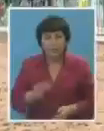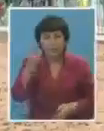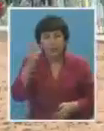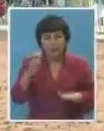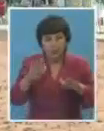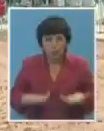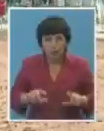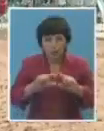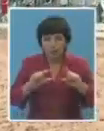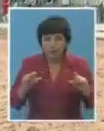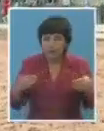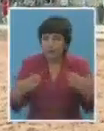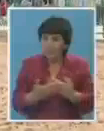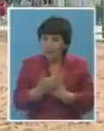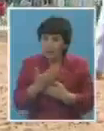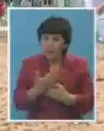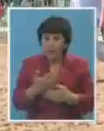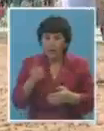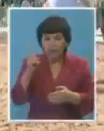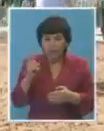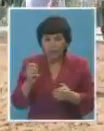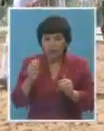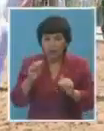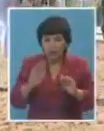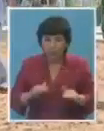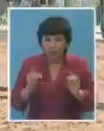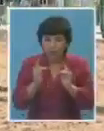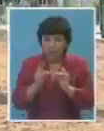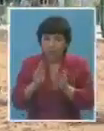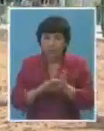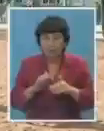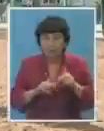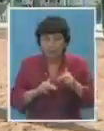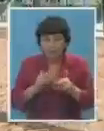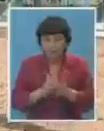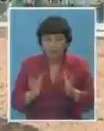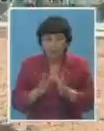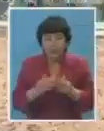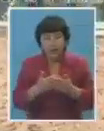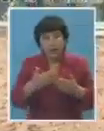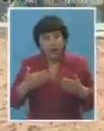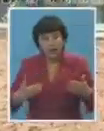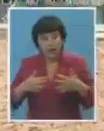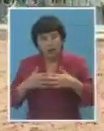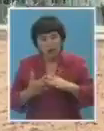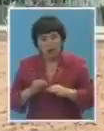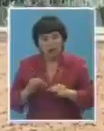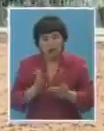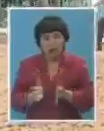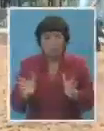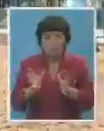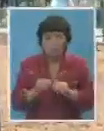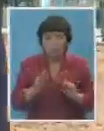мектеп. Судай жаңа. Алдында 100 орындық интернат бар. Интернат не үшін керек? Себебі бізде шалғайда тұрған елді мекендер бар. Сол